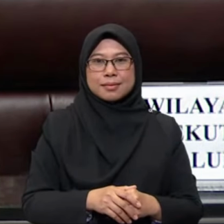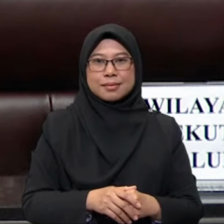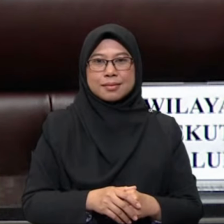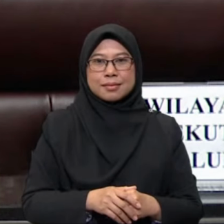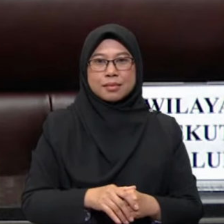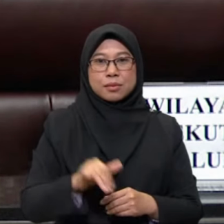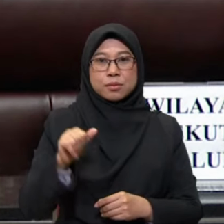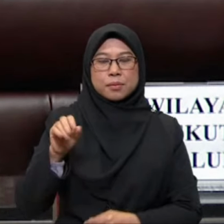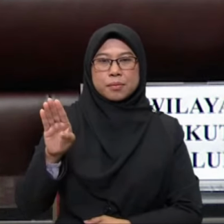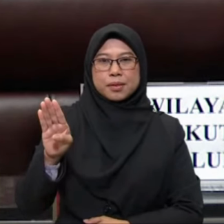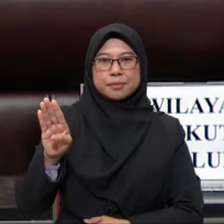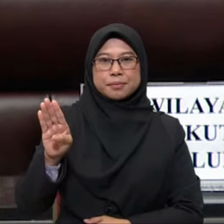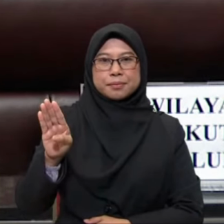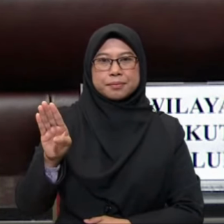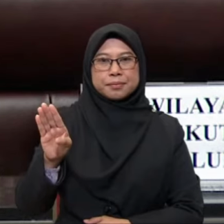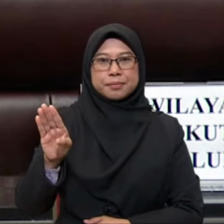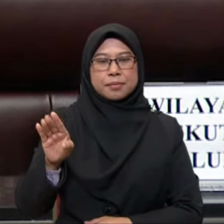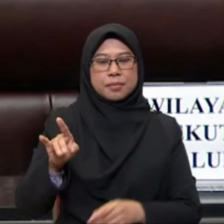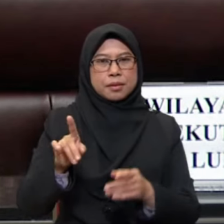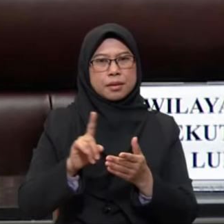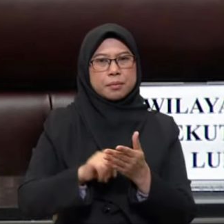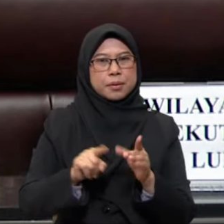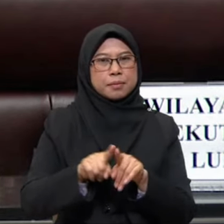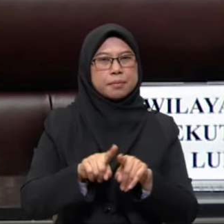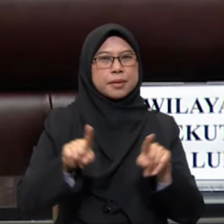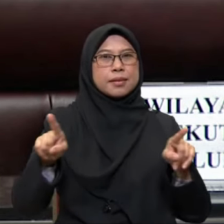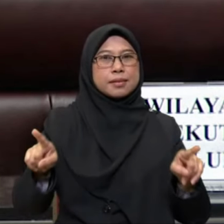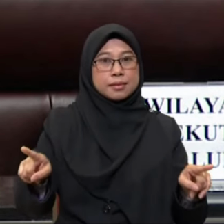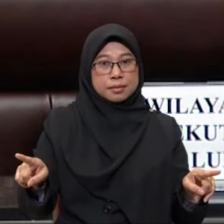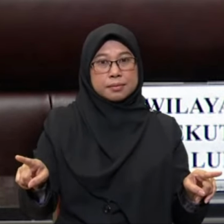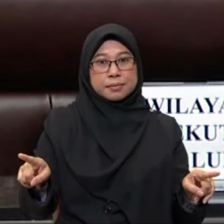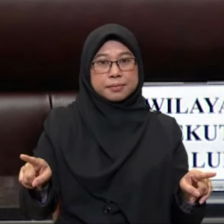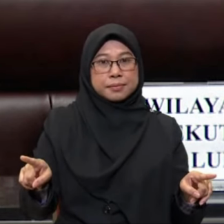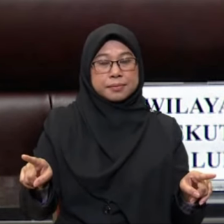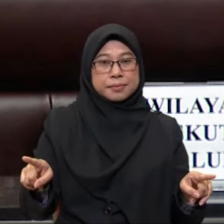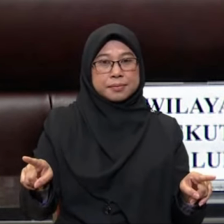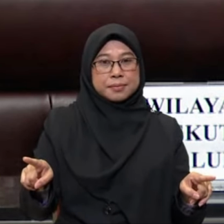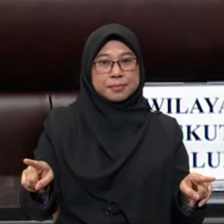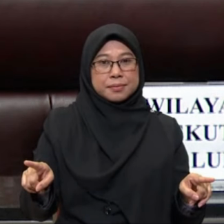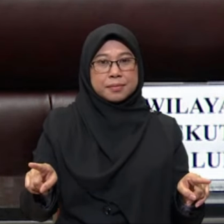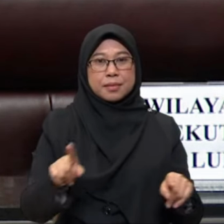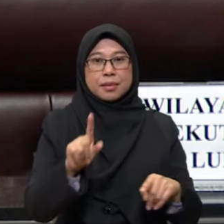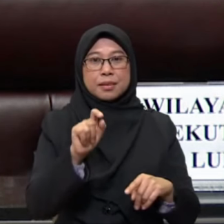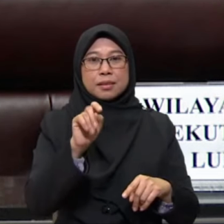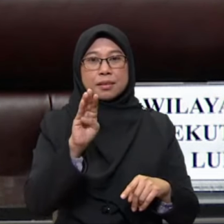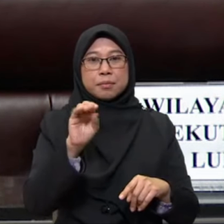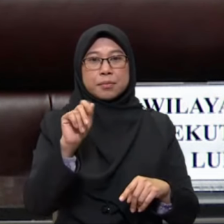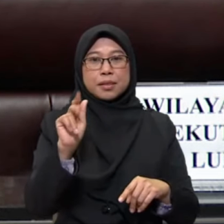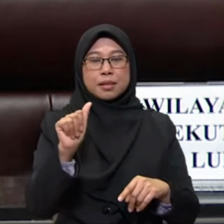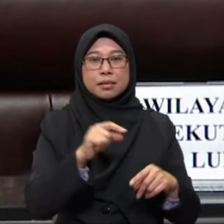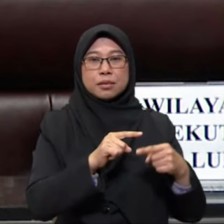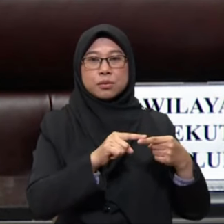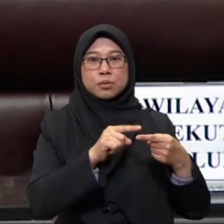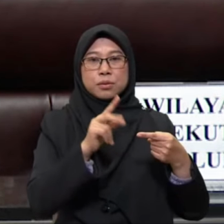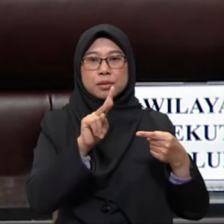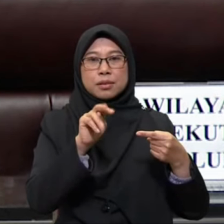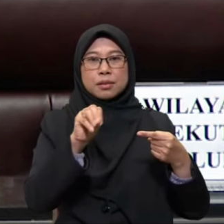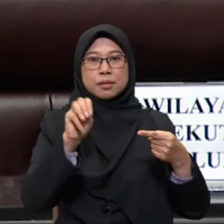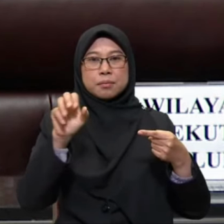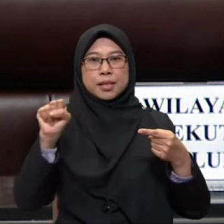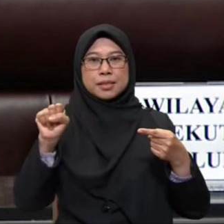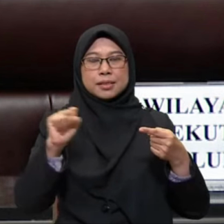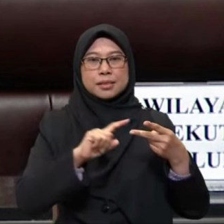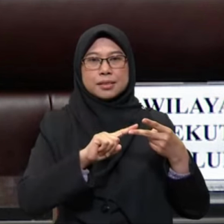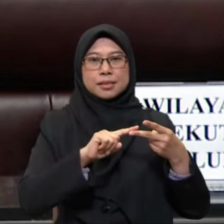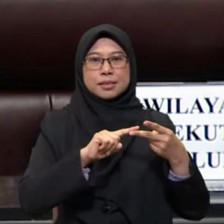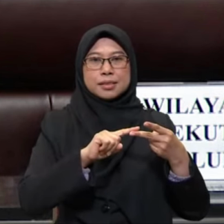Yang Berhormat, apakah perbezaan di antara kedua tabika, satu itu kemas dan satu itu